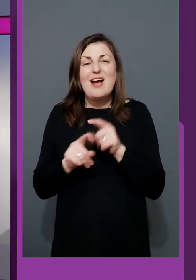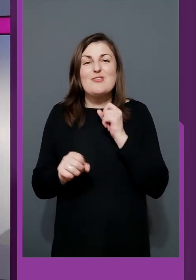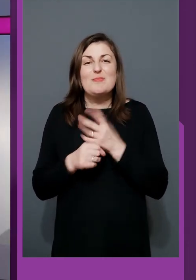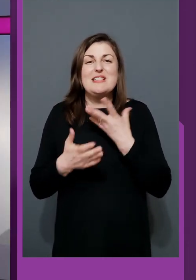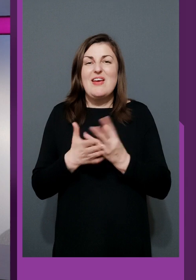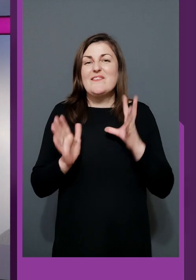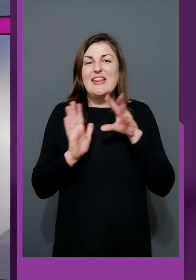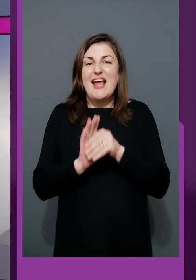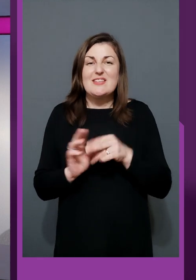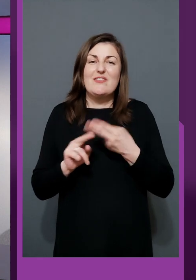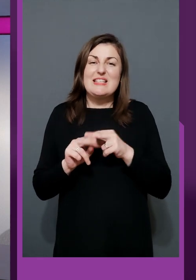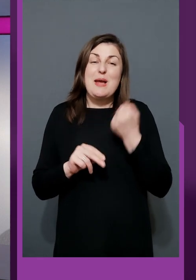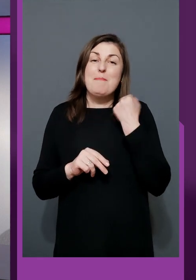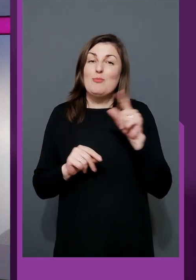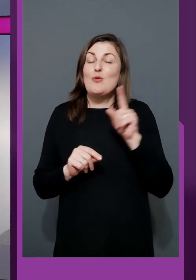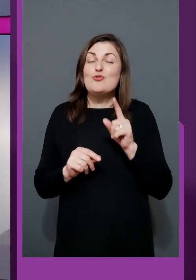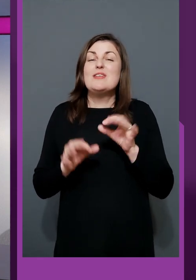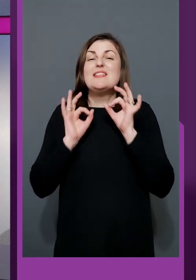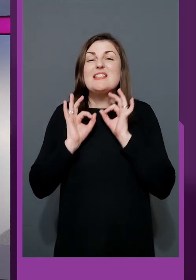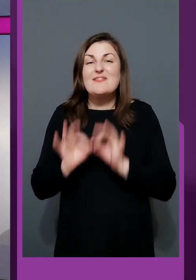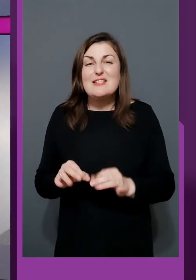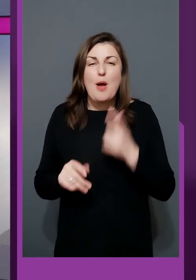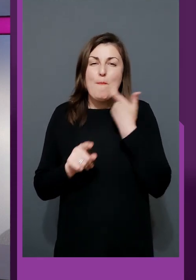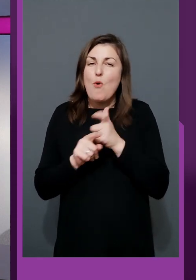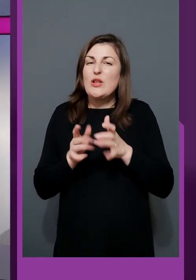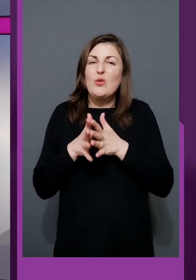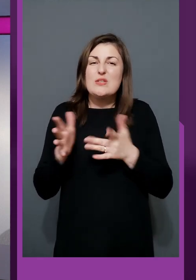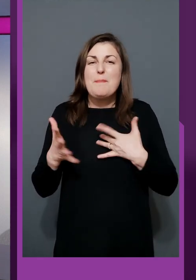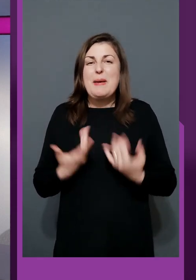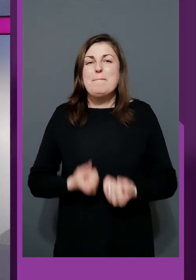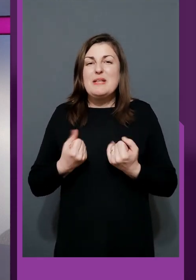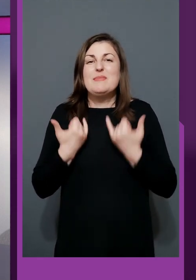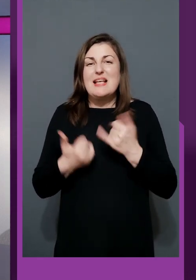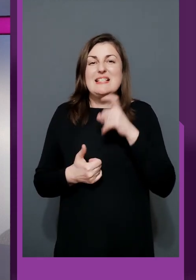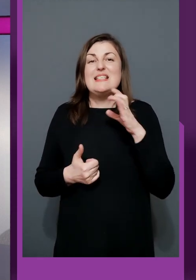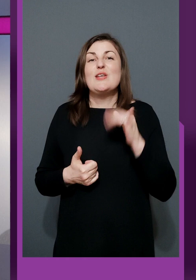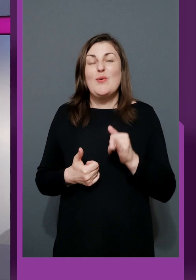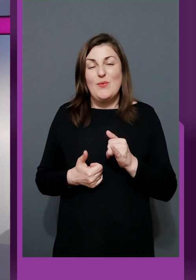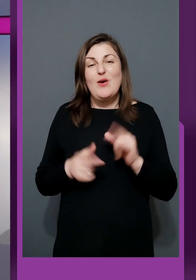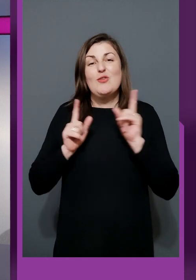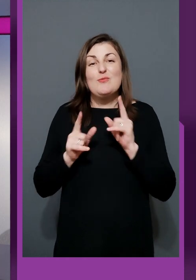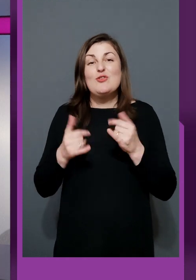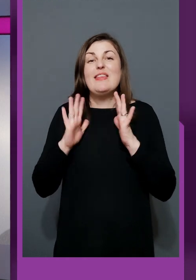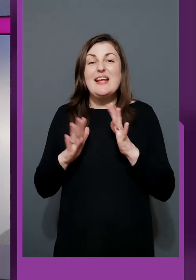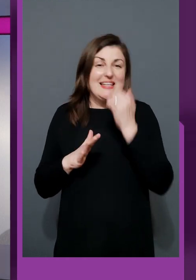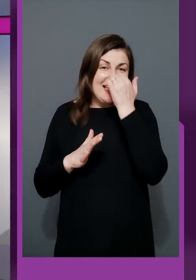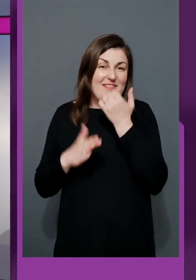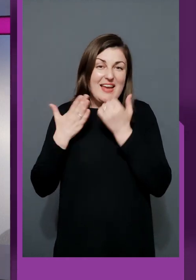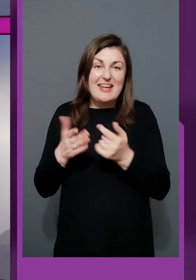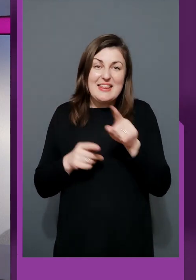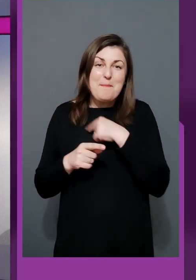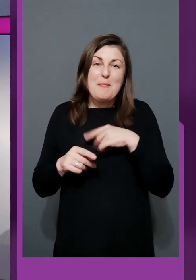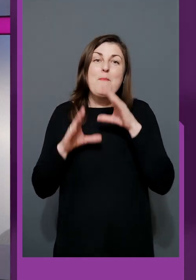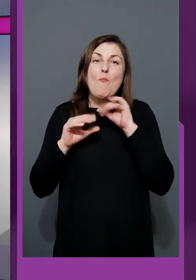що ти також робиш свій внесок в ці Перемоги тому що Звісно понад усе ми підтримуємо зараз збройні сили України тому що тільки